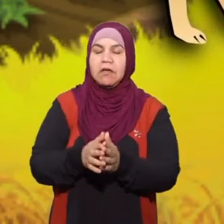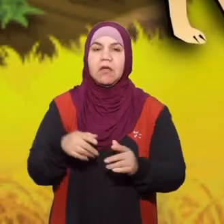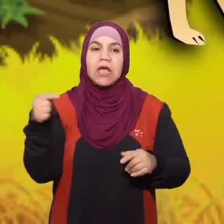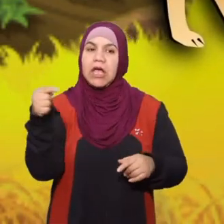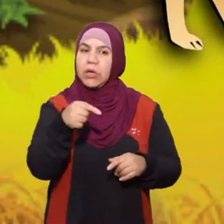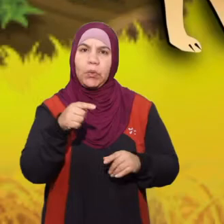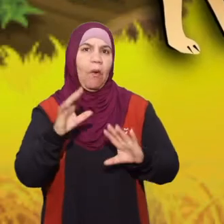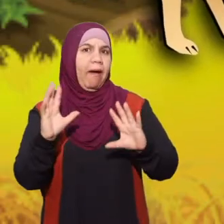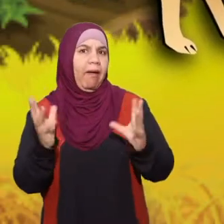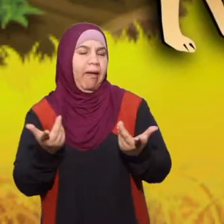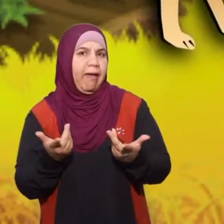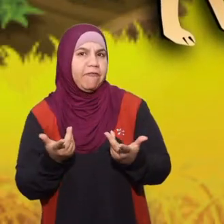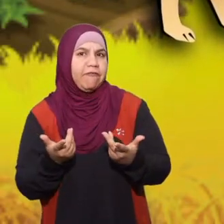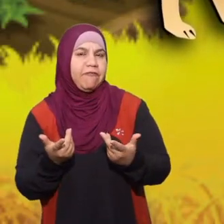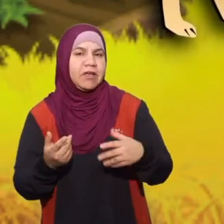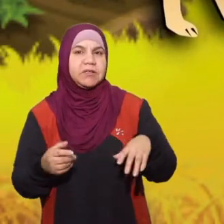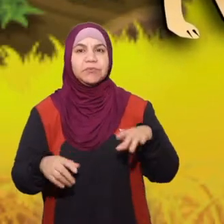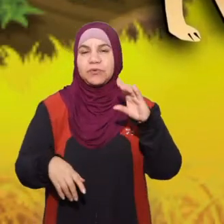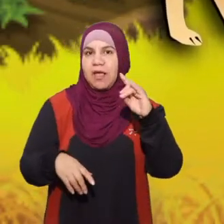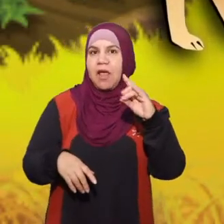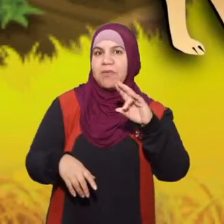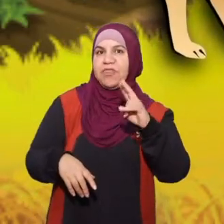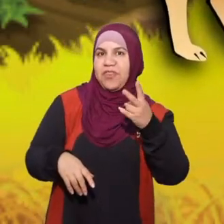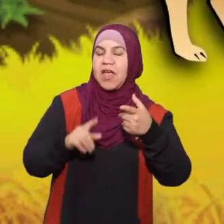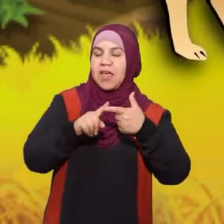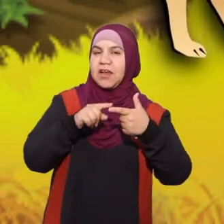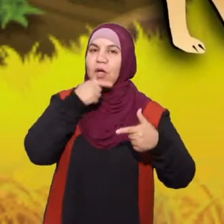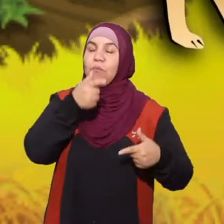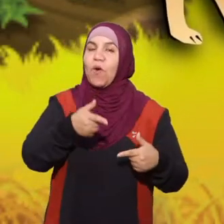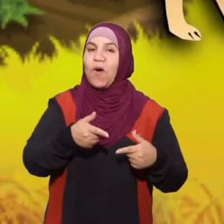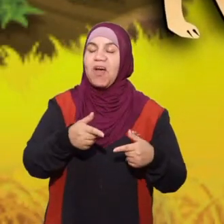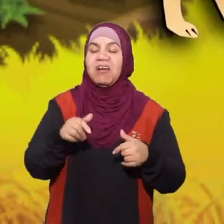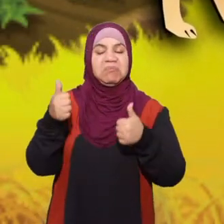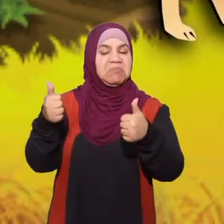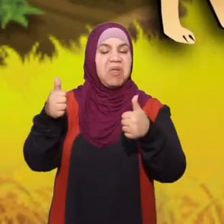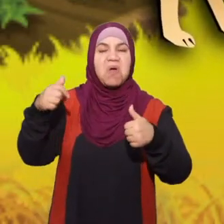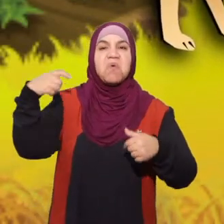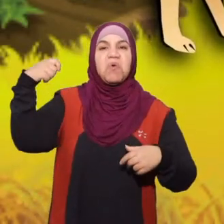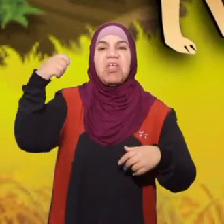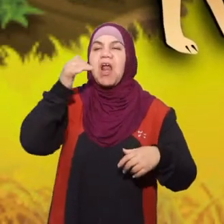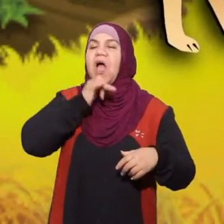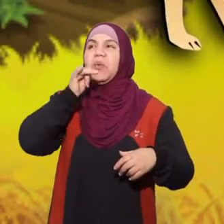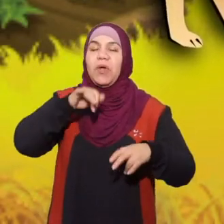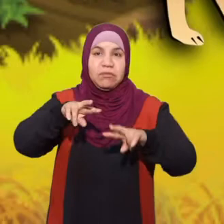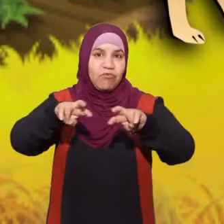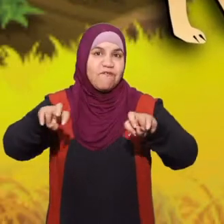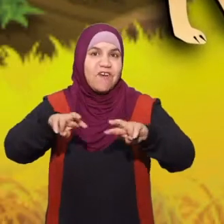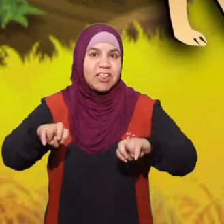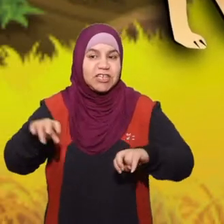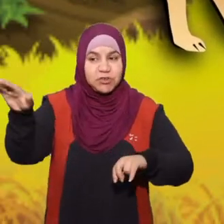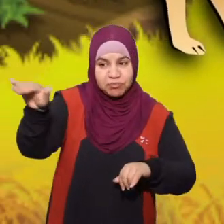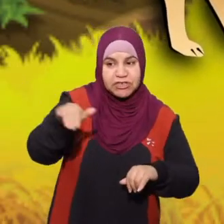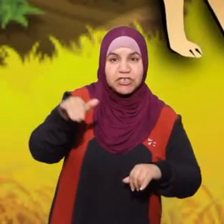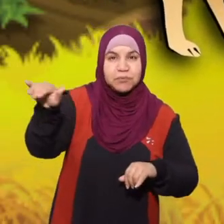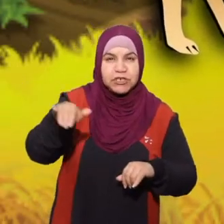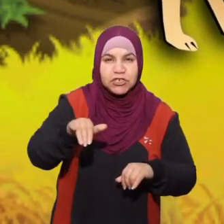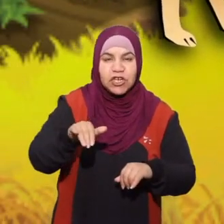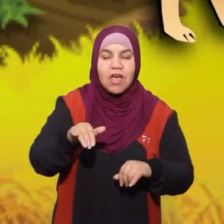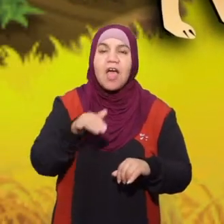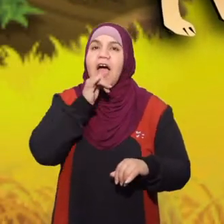هي الحال عندكم؟ مدير المزرعة مشغول، لذا يرسل المفتش كي يحاسب